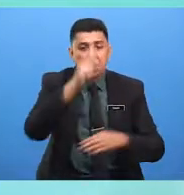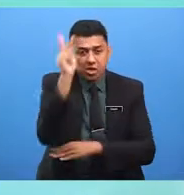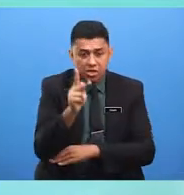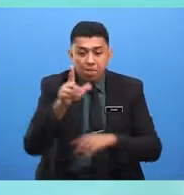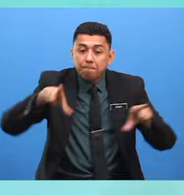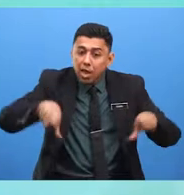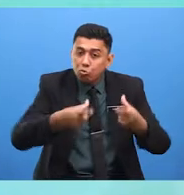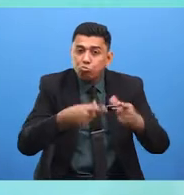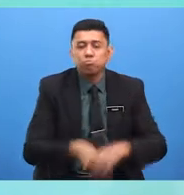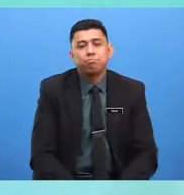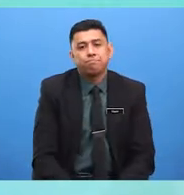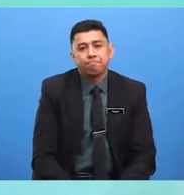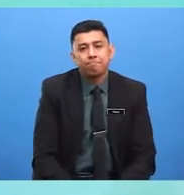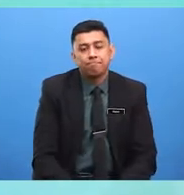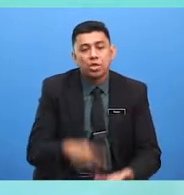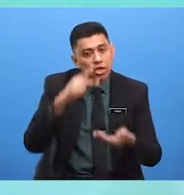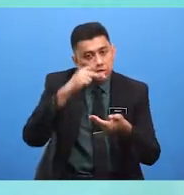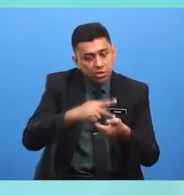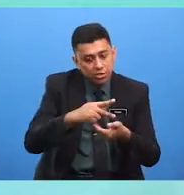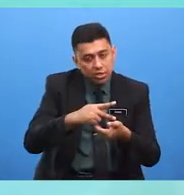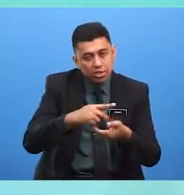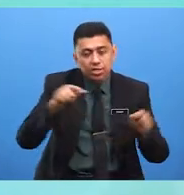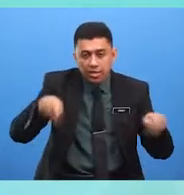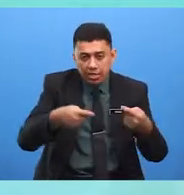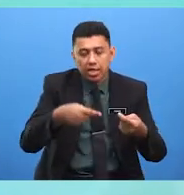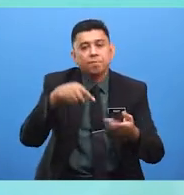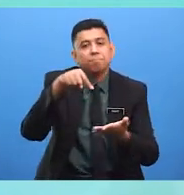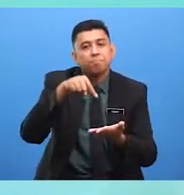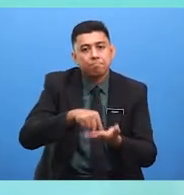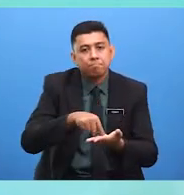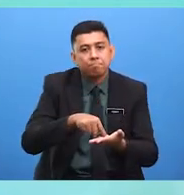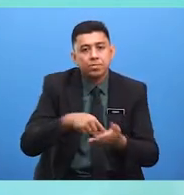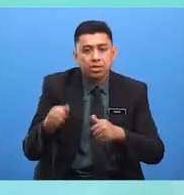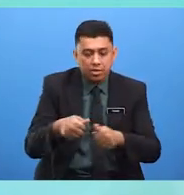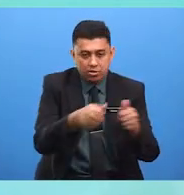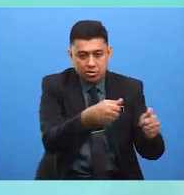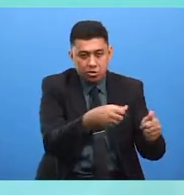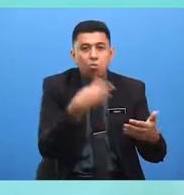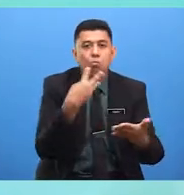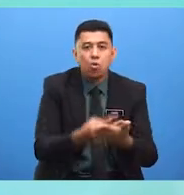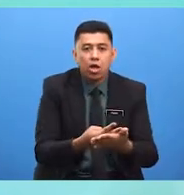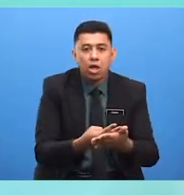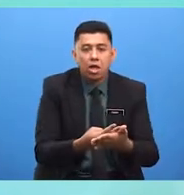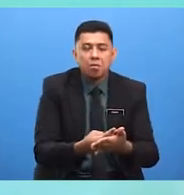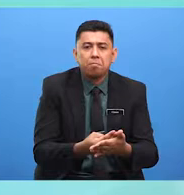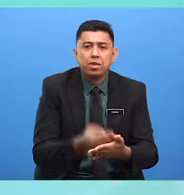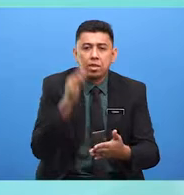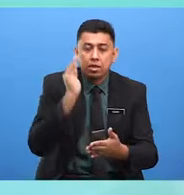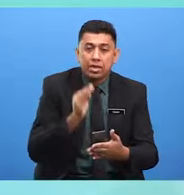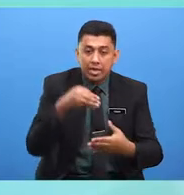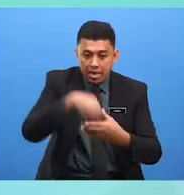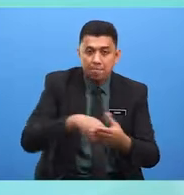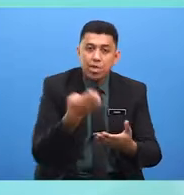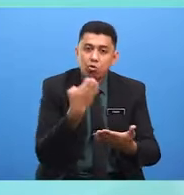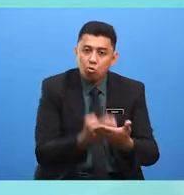akan berlaku kesan daripada tindakan ini aliran uang tunai dalam ekonomi akan berkurang